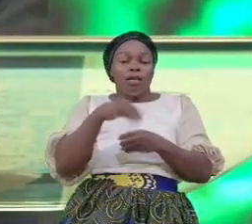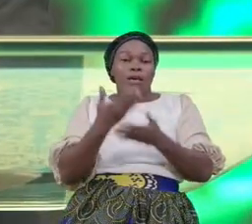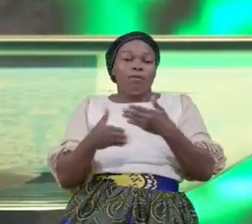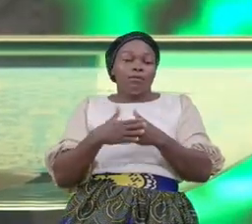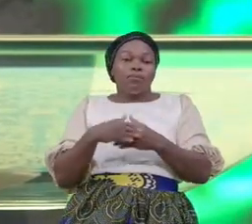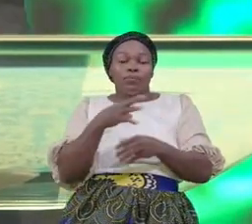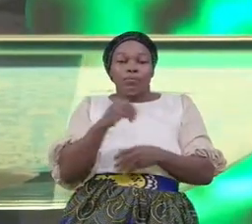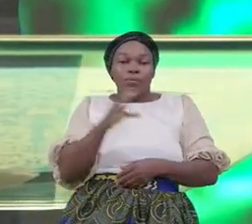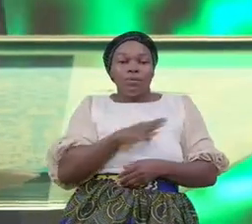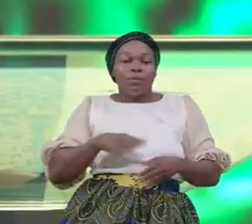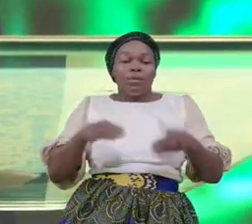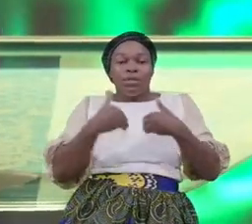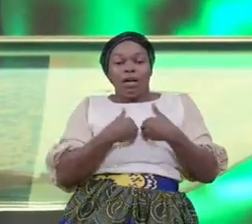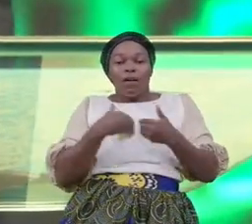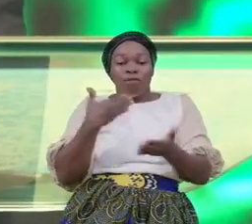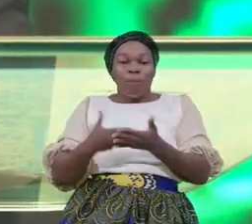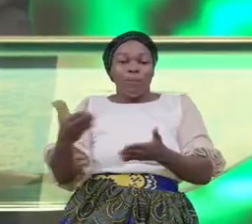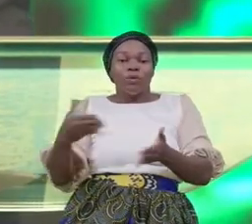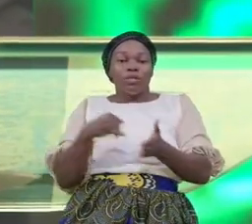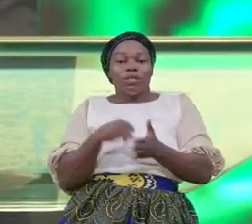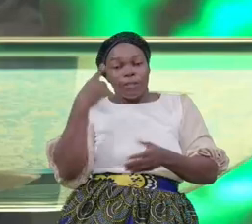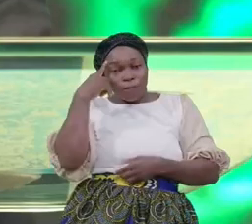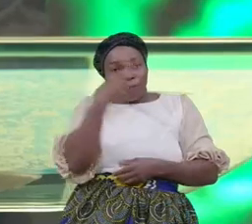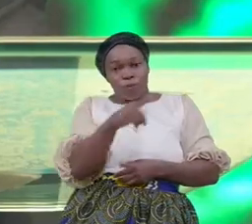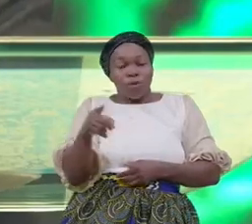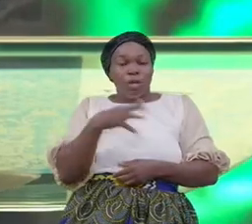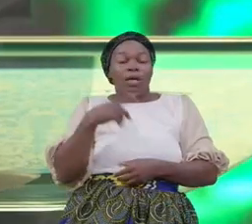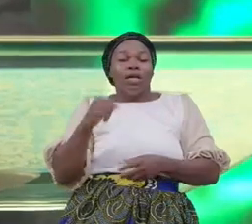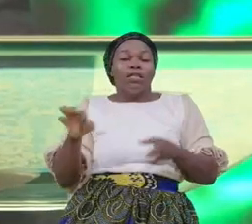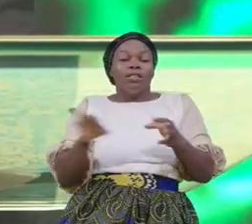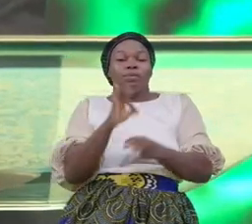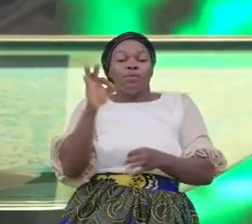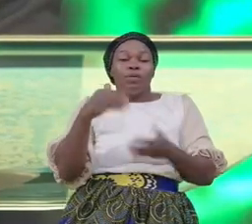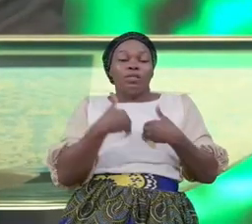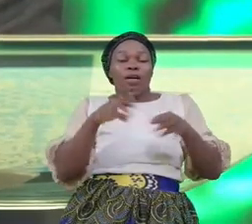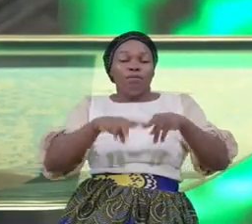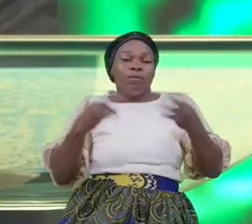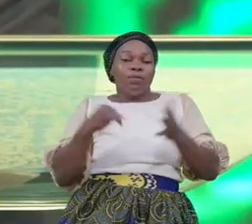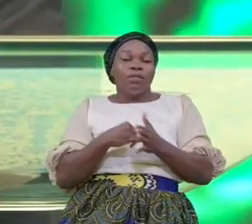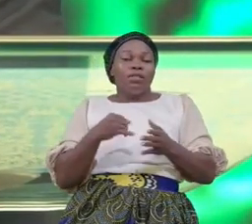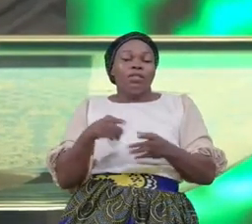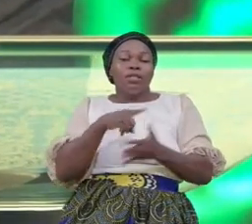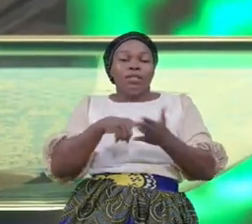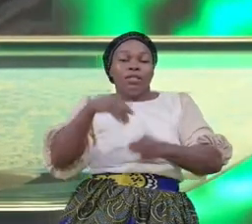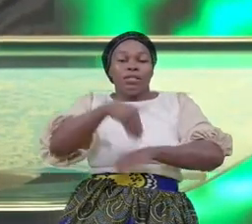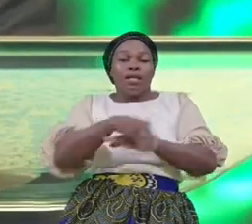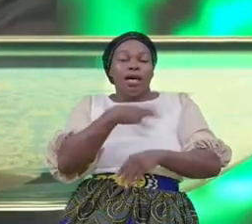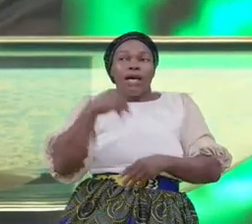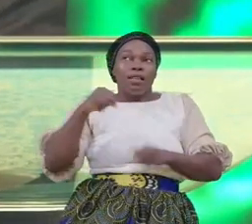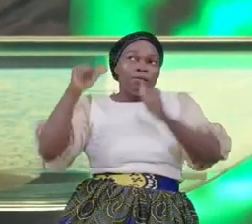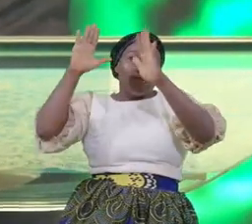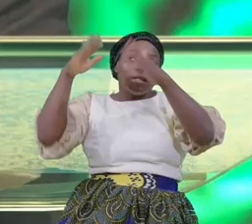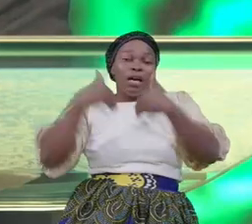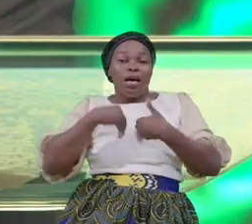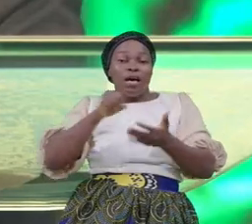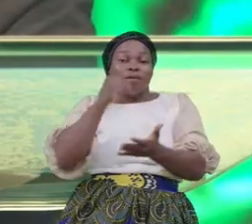vous. Déjà, l'Esprit de Dieu l'a révélé ce soir. Déjà, le Père l'a confirmé. Déjà, les